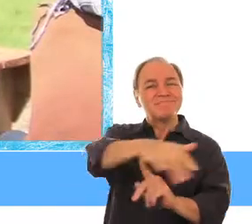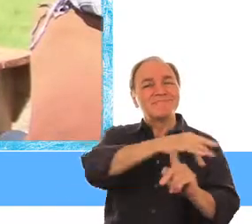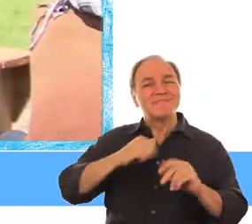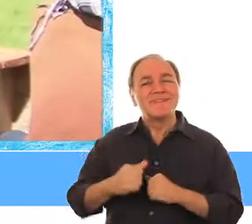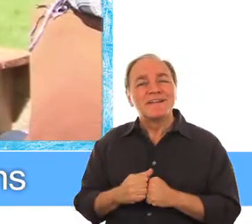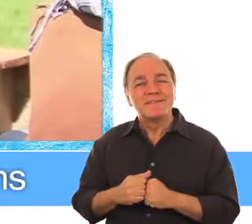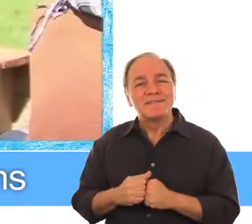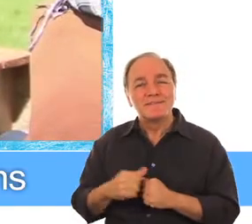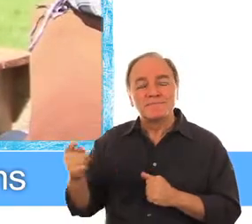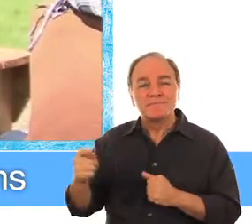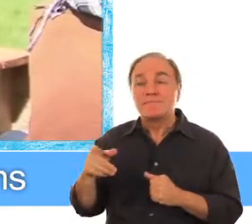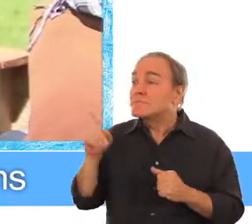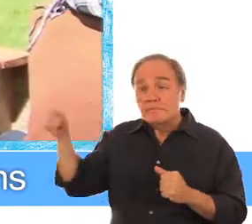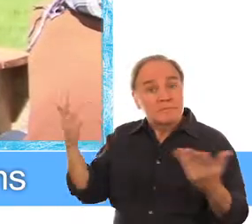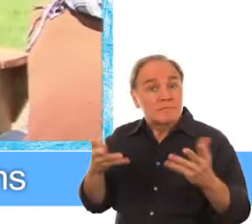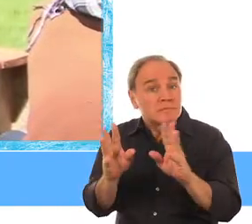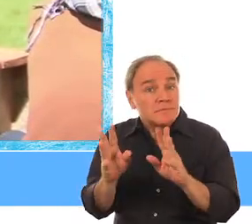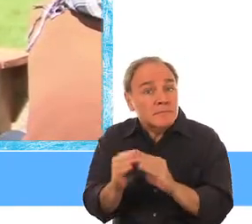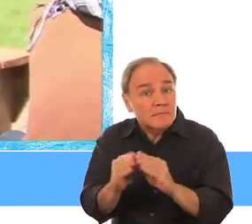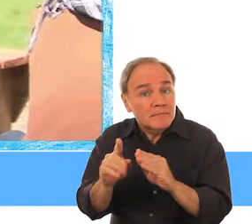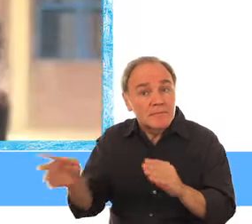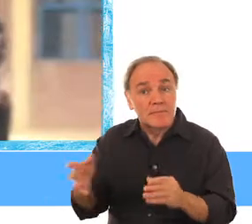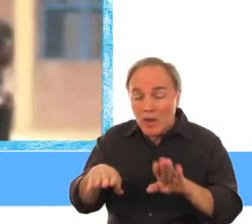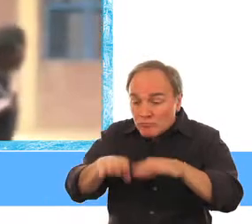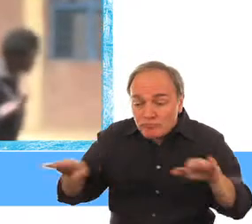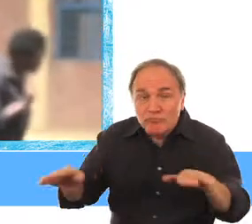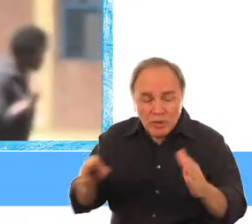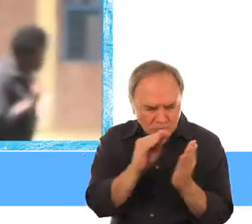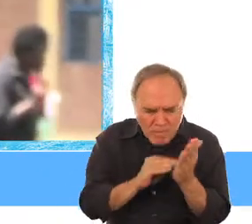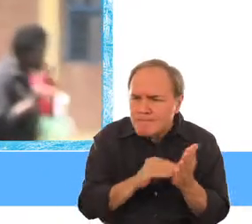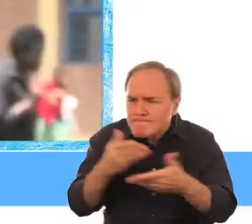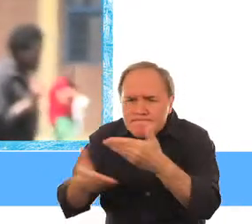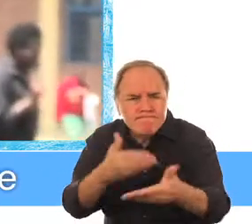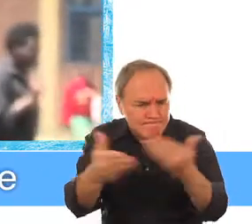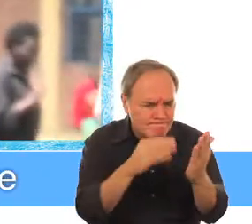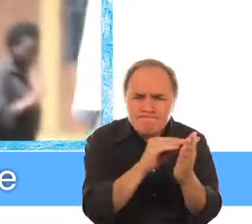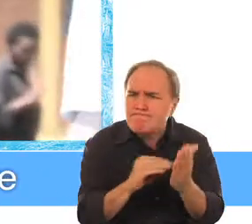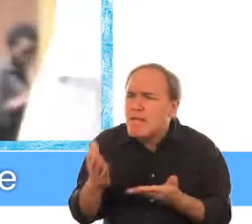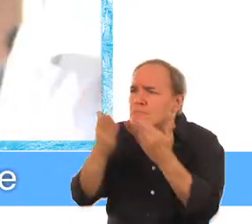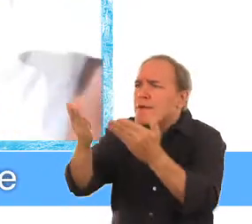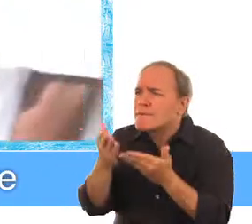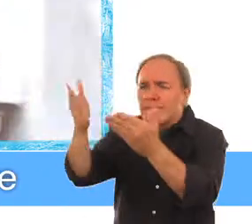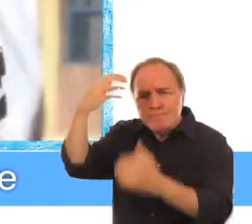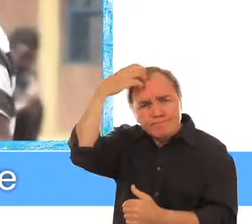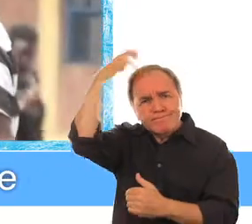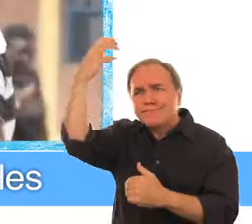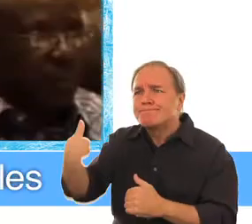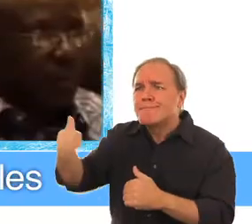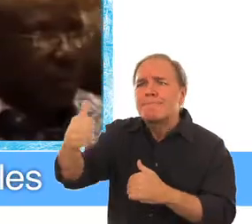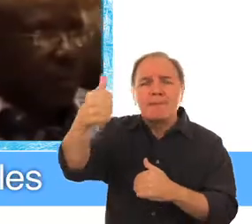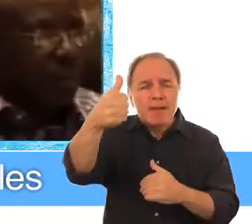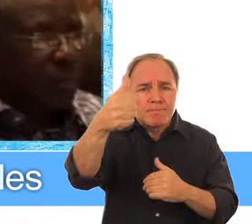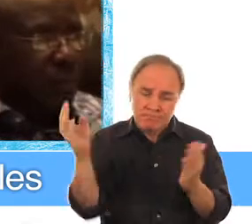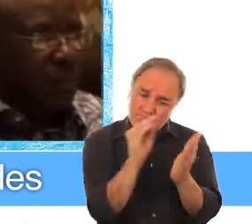Lors de ces réunions, les enfants formulent des recommandations aux ministres, aux gouverneurs et aux maires au sommet. En haut de la liste figure le besoin d'inclure les enfants